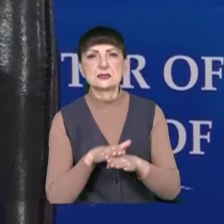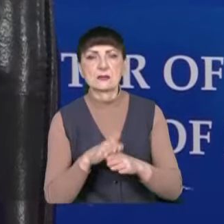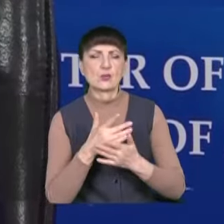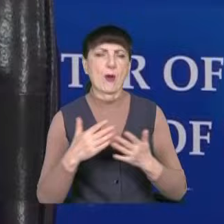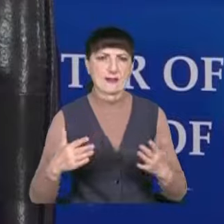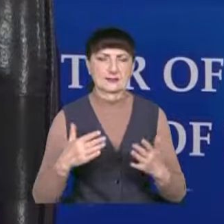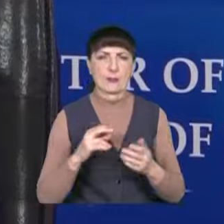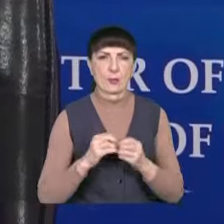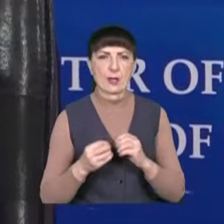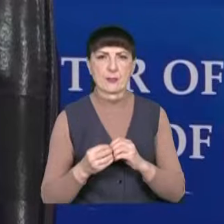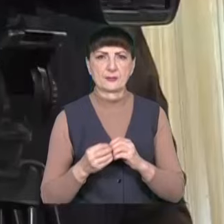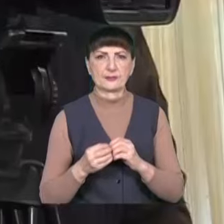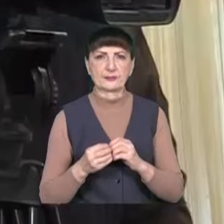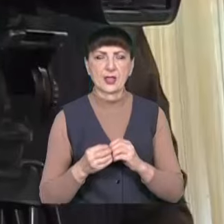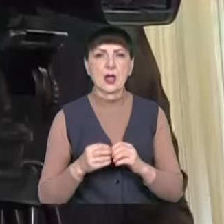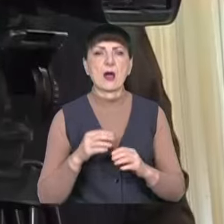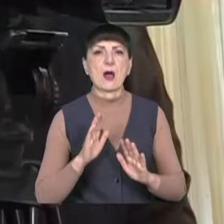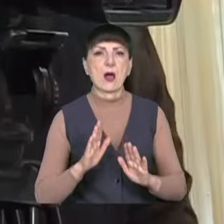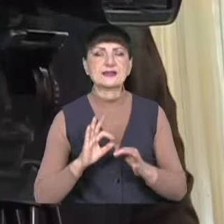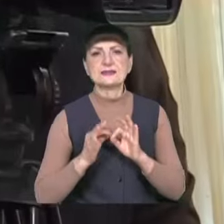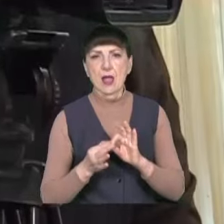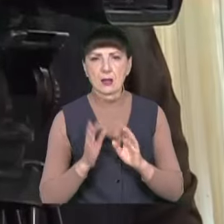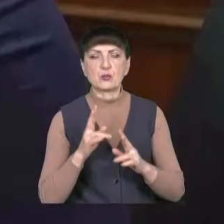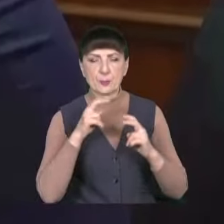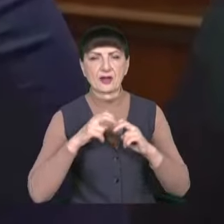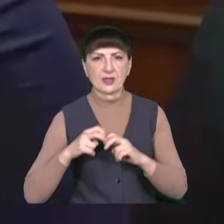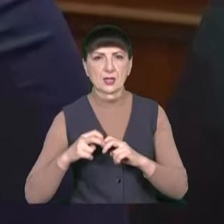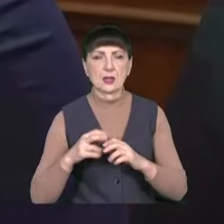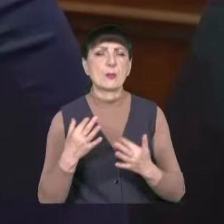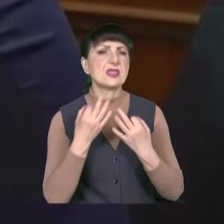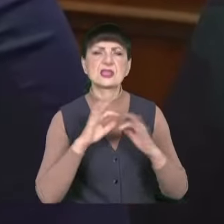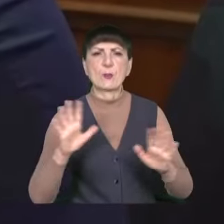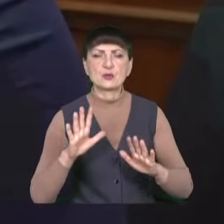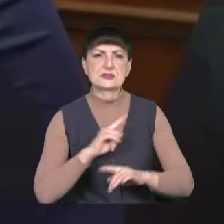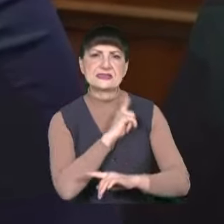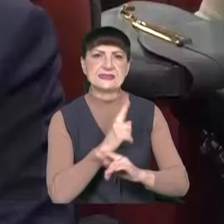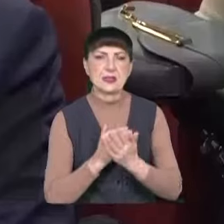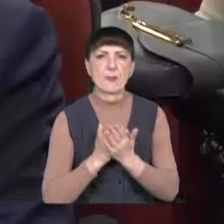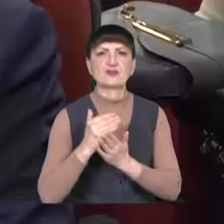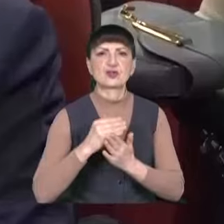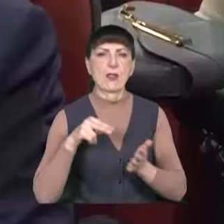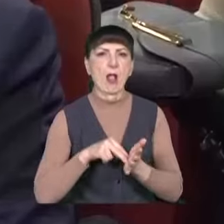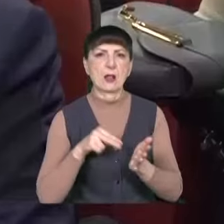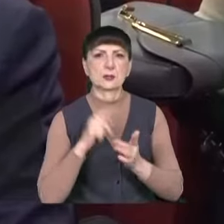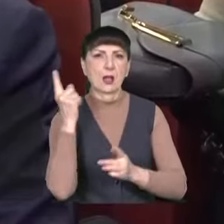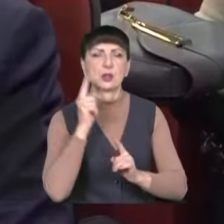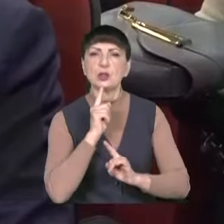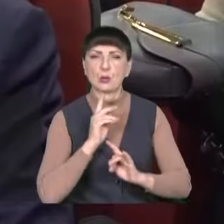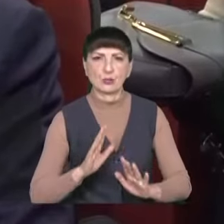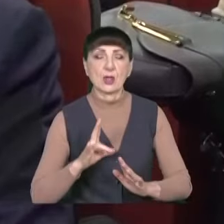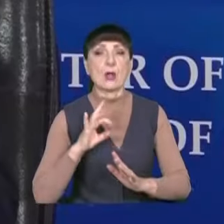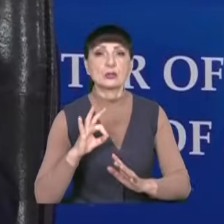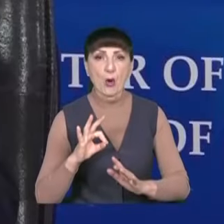инвестиционной программы. То есть, достаточно детально мы будем смотреть. Понятно, не допустим резкого роста тарифов на электроэнергию, но вот исходя